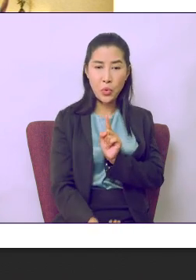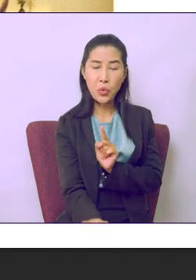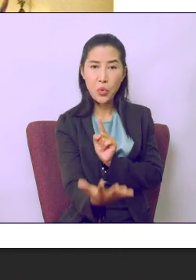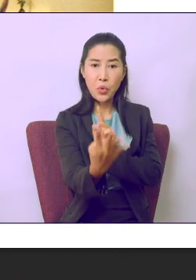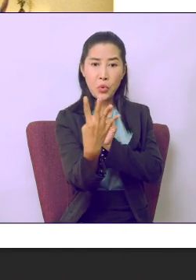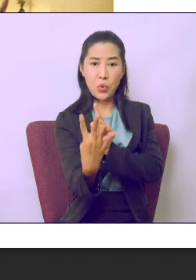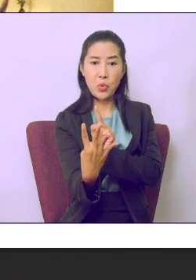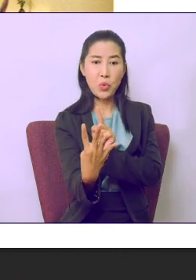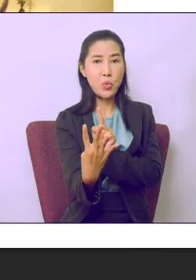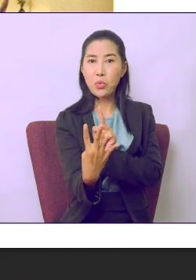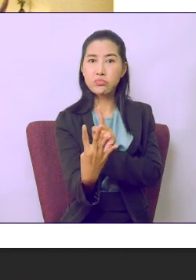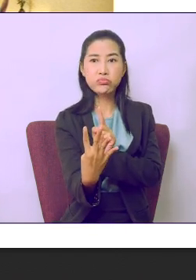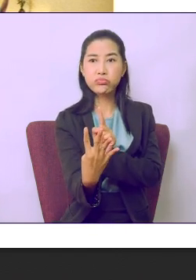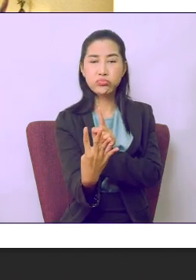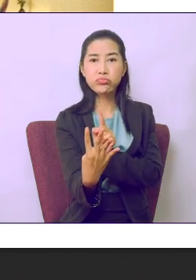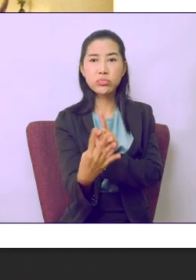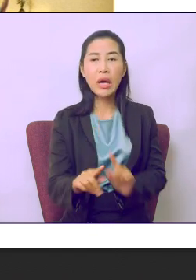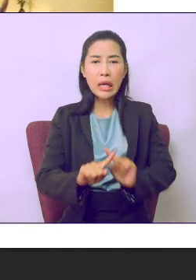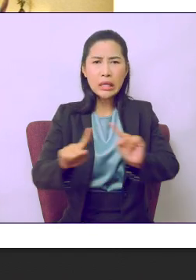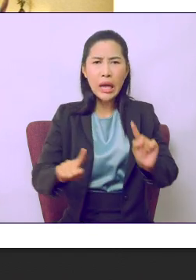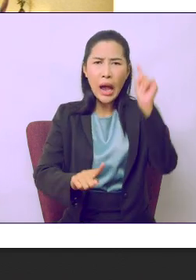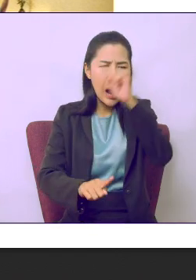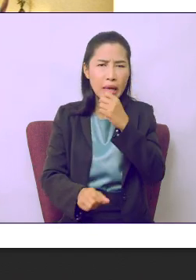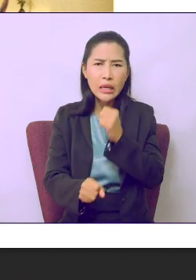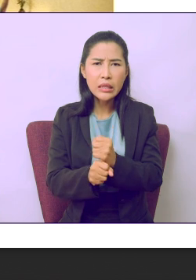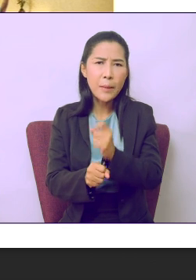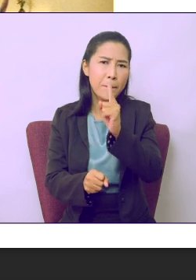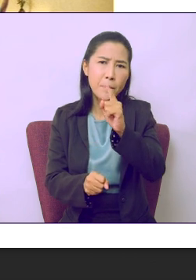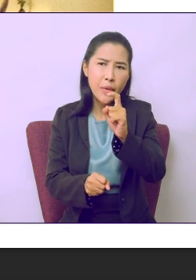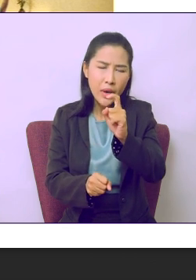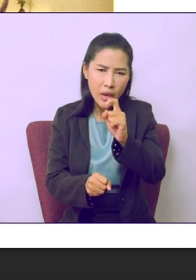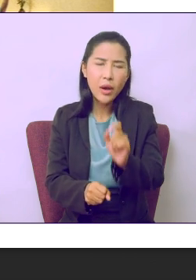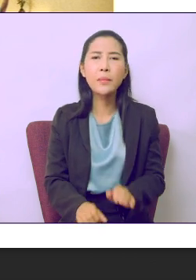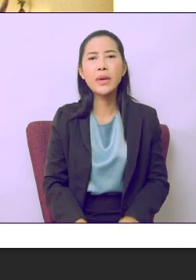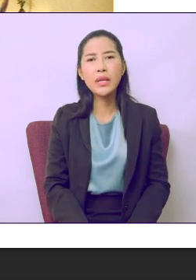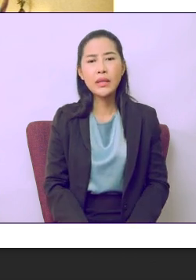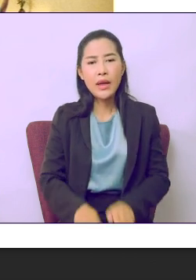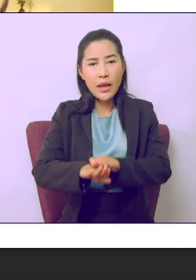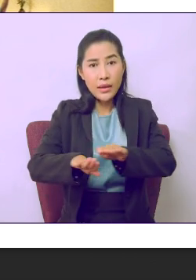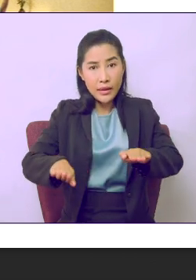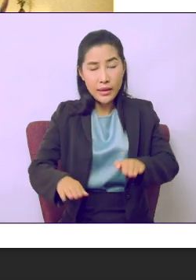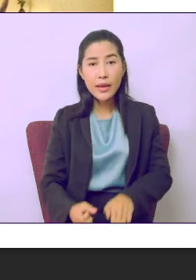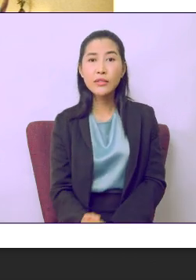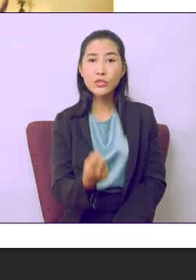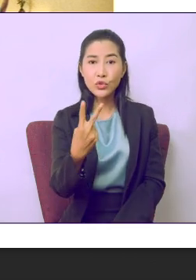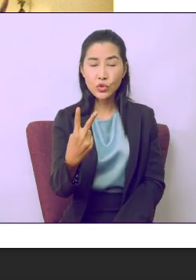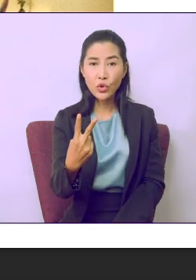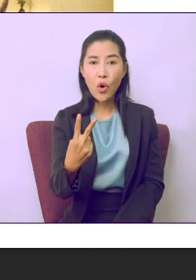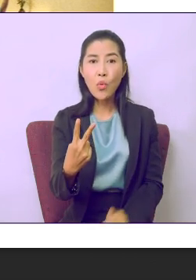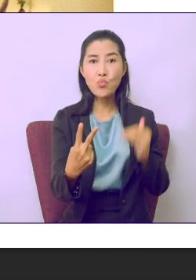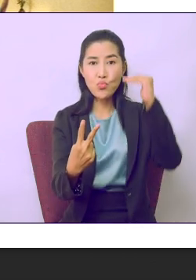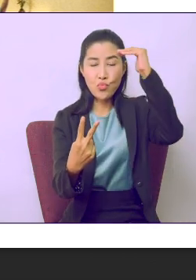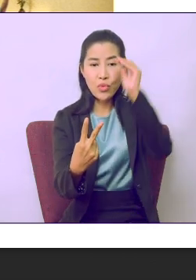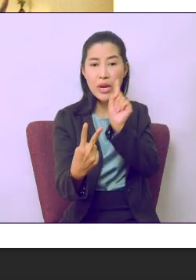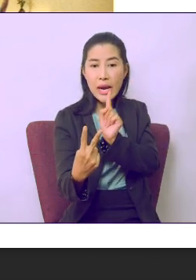4เนาะเฉพาะตัวผมนะแต่น้องที่ไม่ได้เนี่ยนะครับก็จะเป็นเด็ก 2ผู้ใหญ่1นะครับอันนี้จะอัน